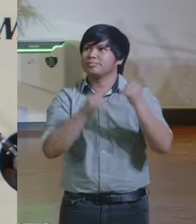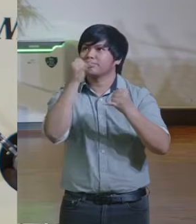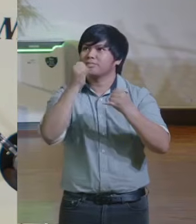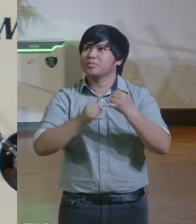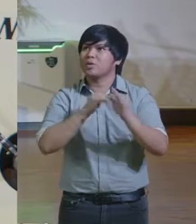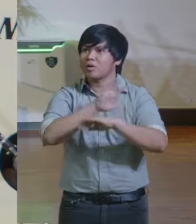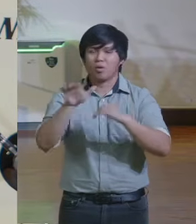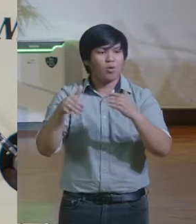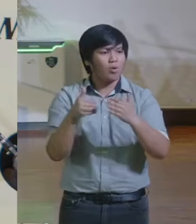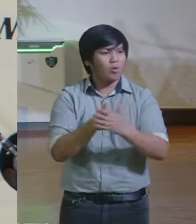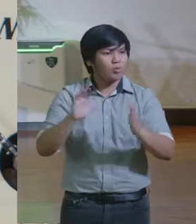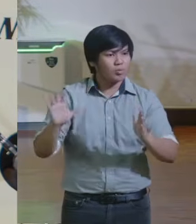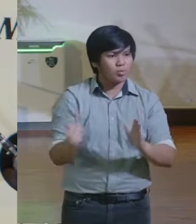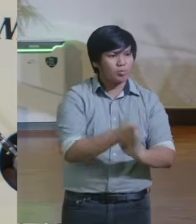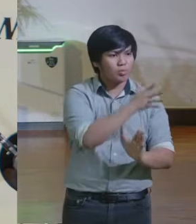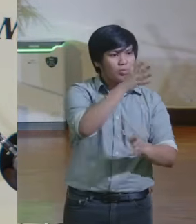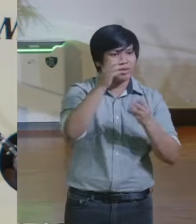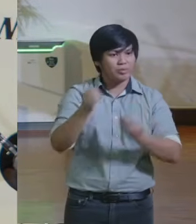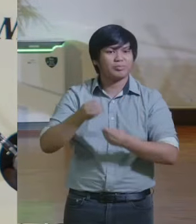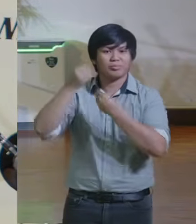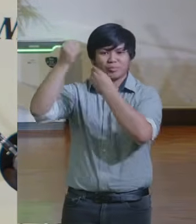ever. Amen.